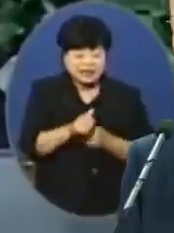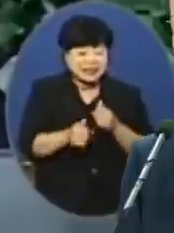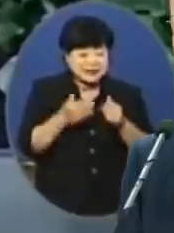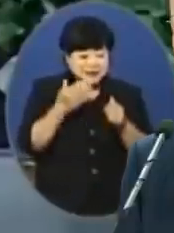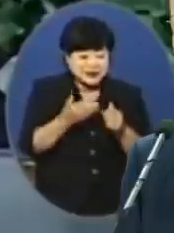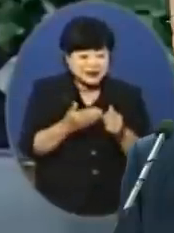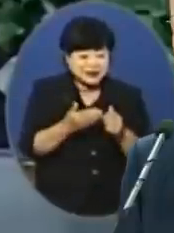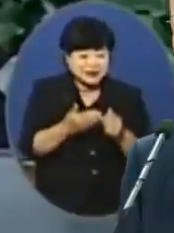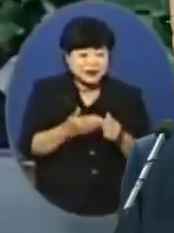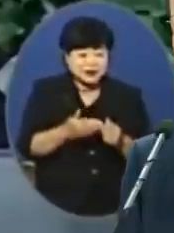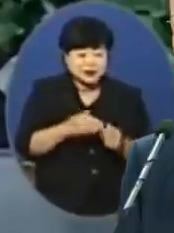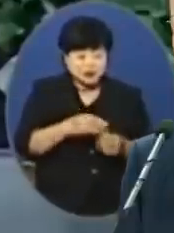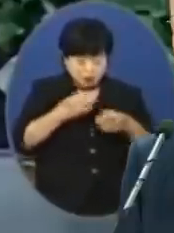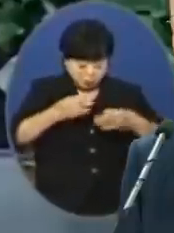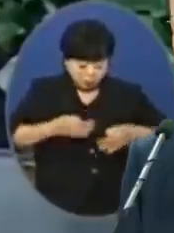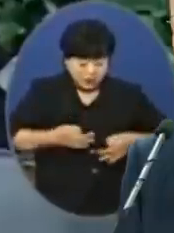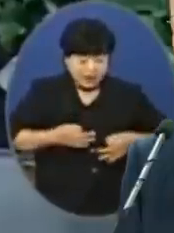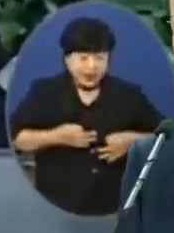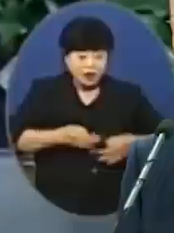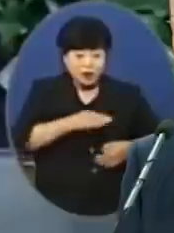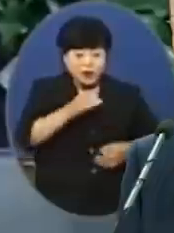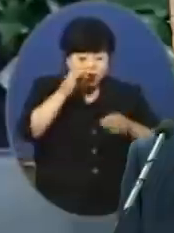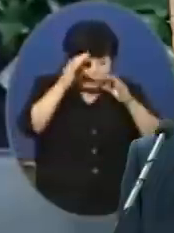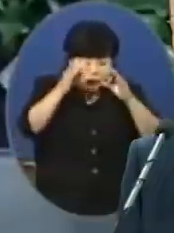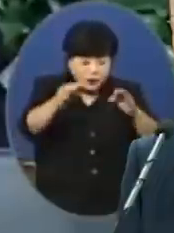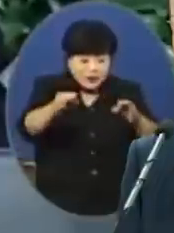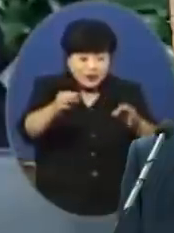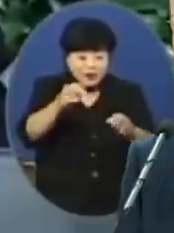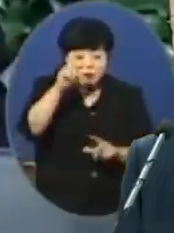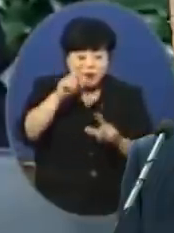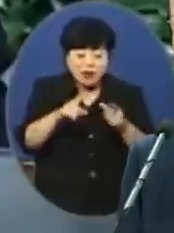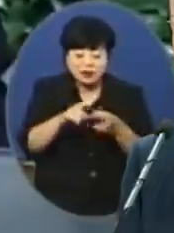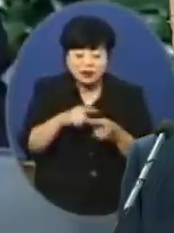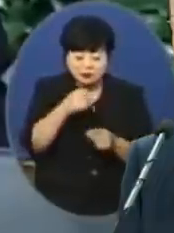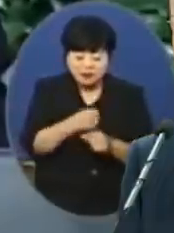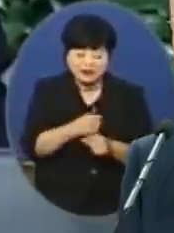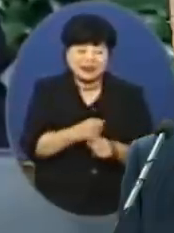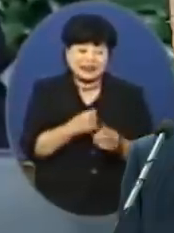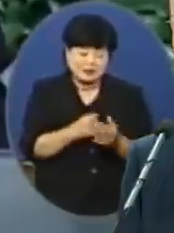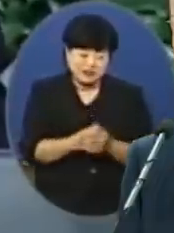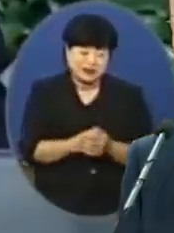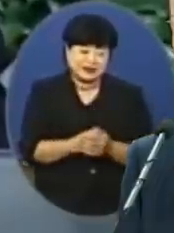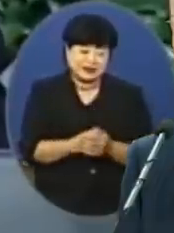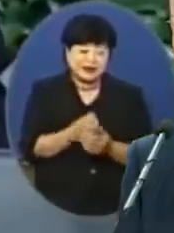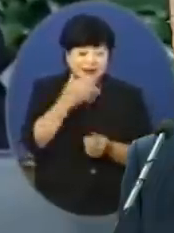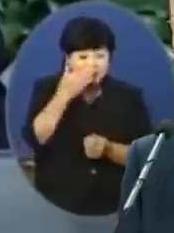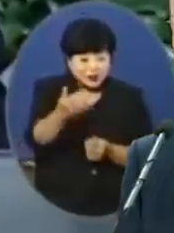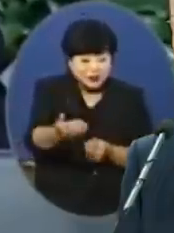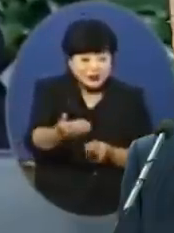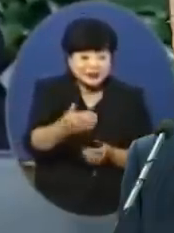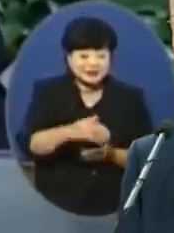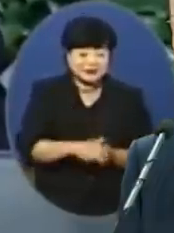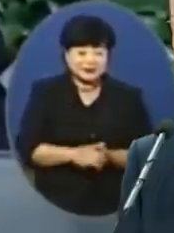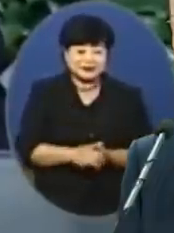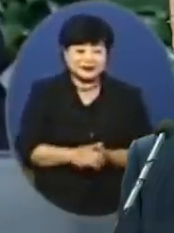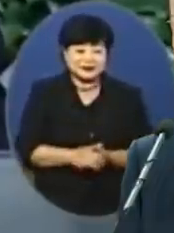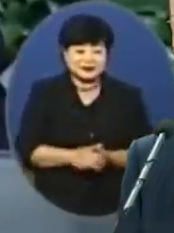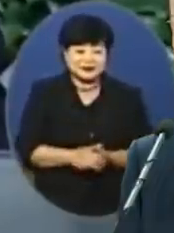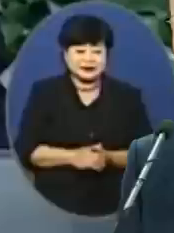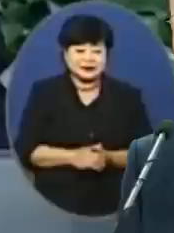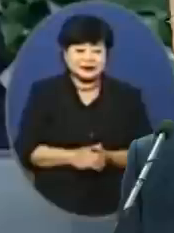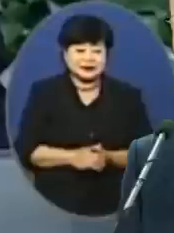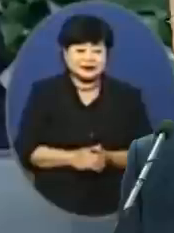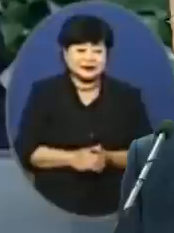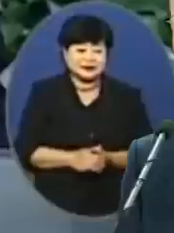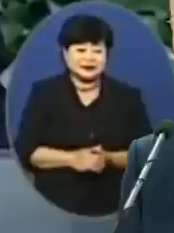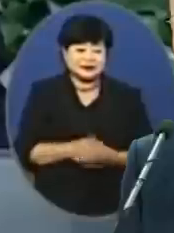하나님이 우리를 보실 때 하나님은 형상과 모양대로 지었기 때문에 여러분이 긍정적인 생각을